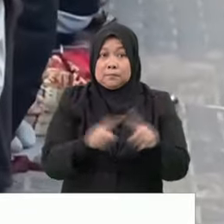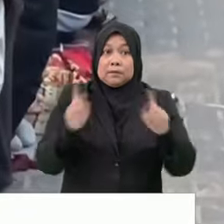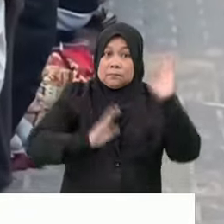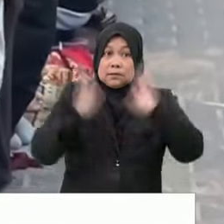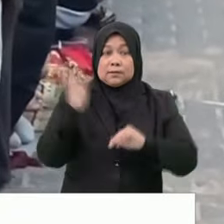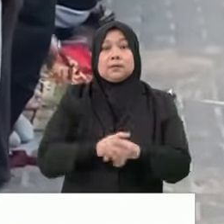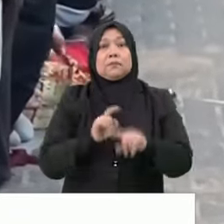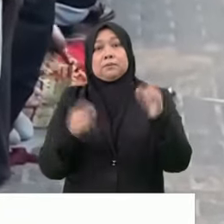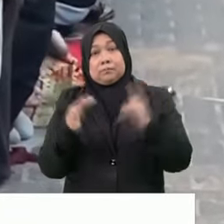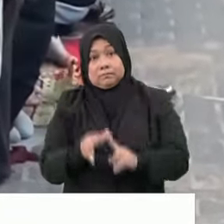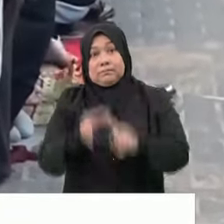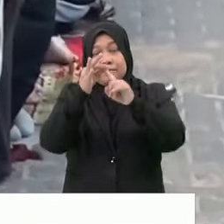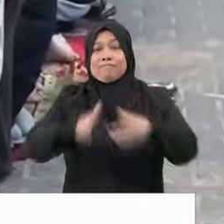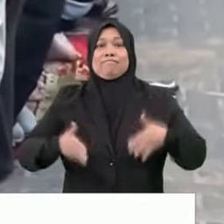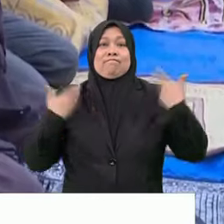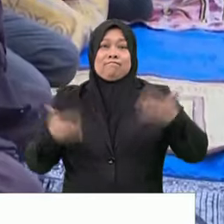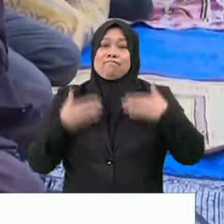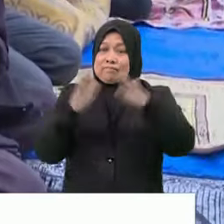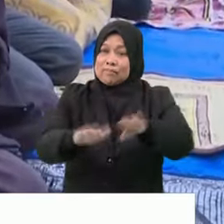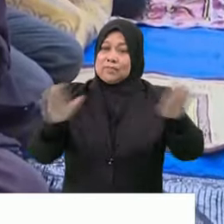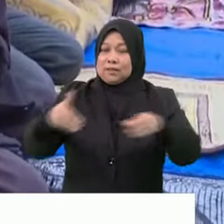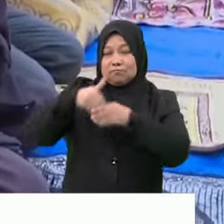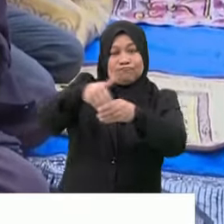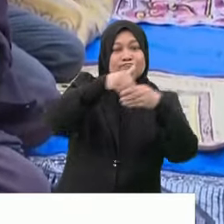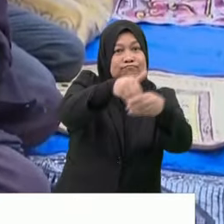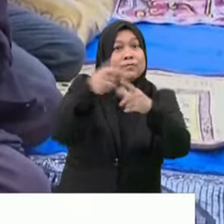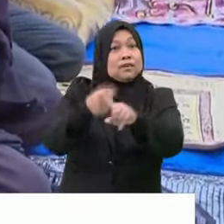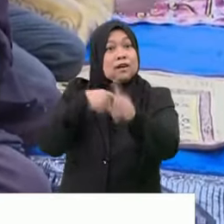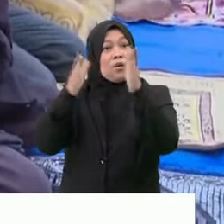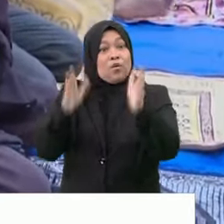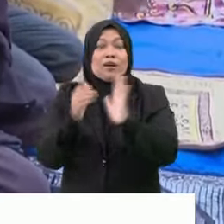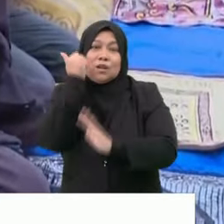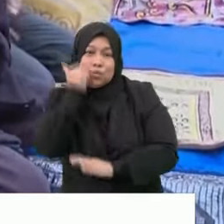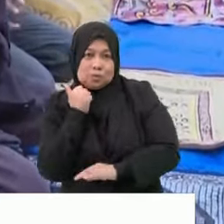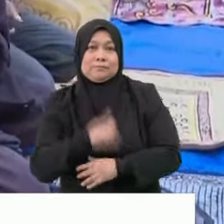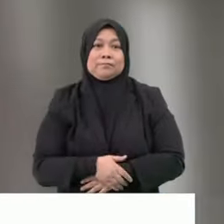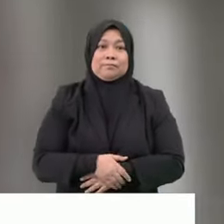Malaysia, terutamanya dengan kegembiraan kanak-kanak mendapat duit raya daripada orang yang lebih tua.